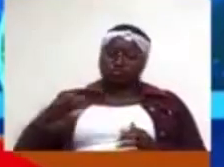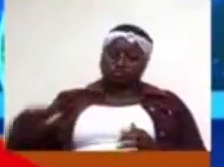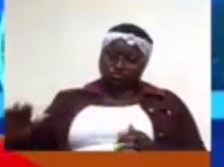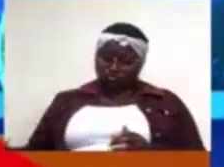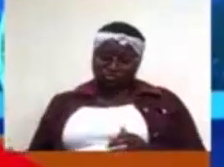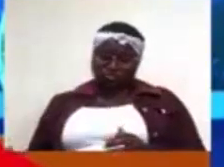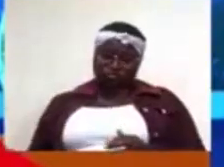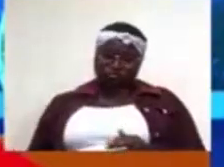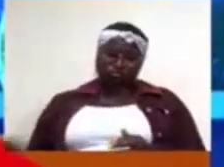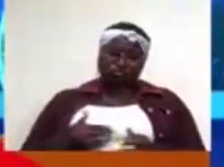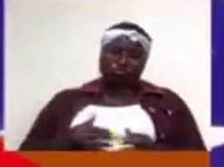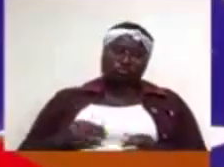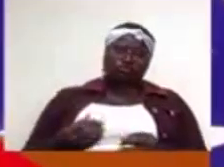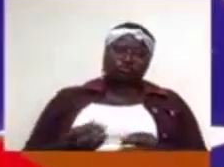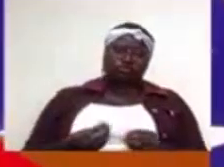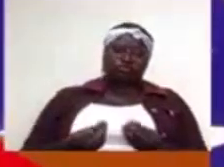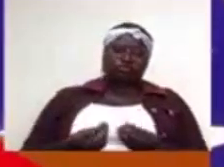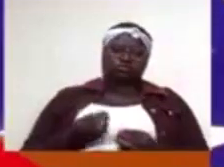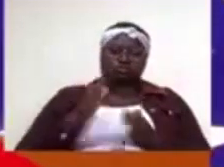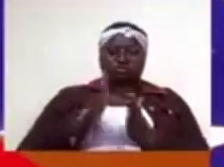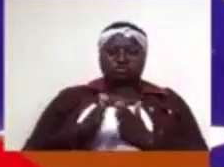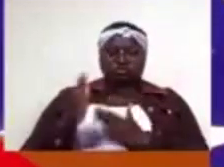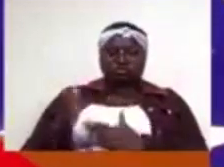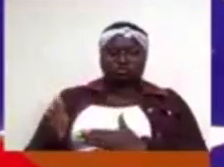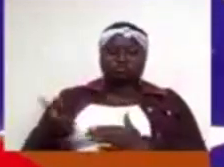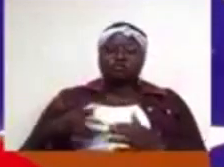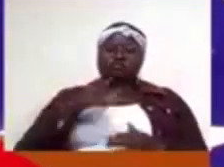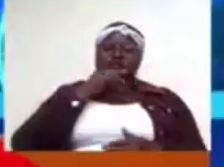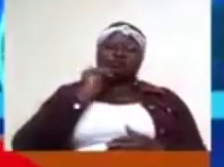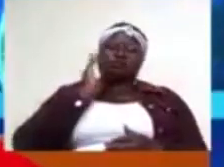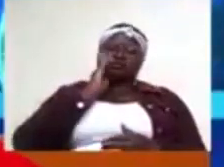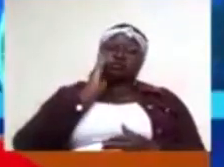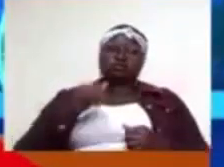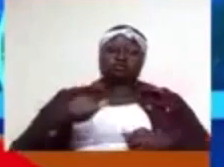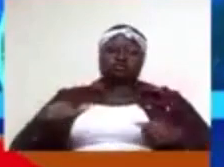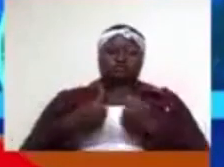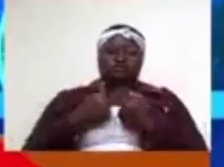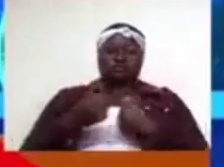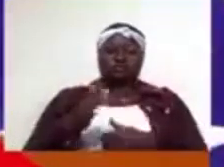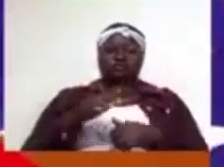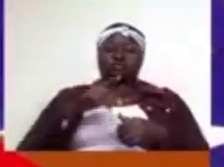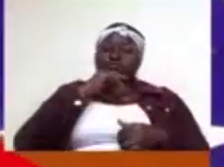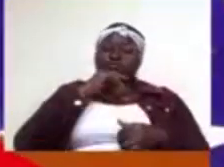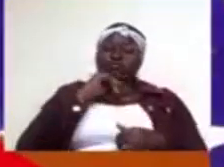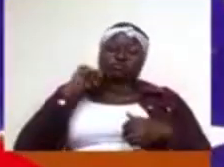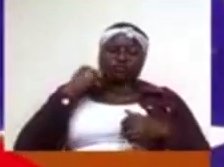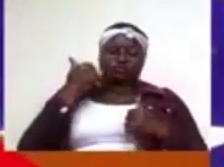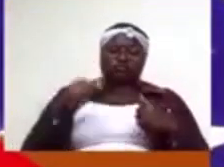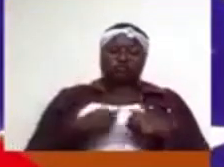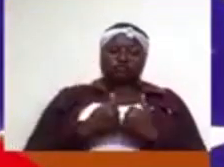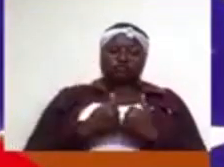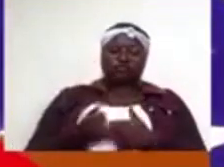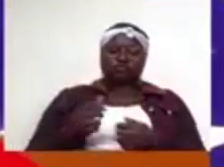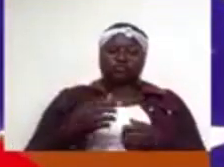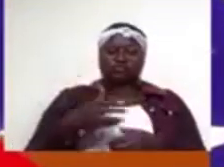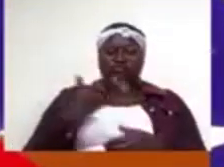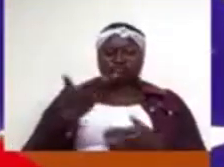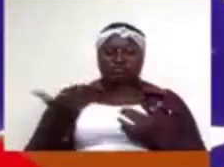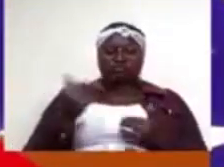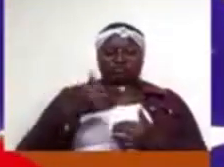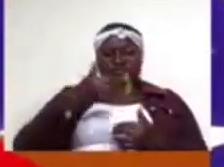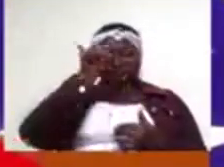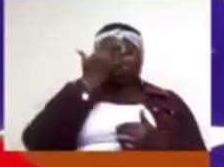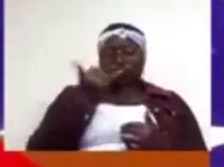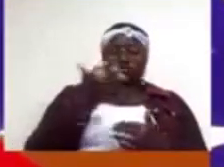ri setup iria mari ni iriku one ngi aciari maturaga na ngui aciari maturaga na bara kugo mwana ucio